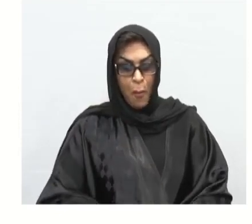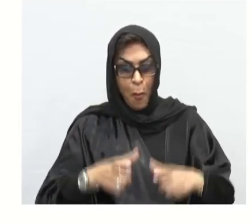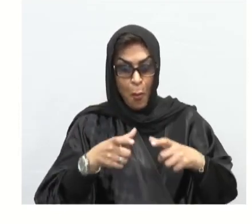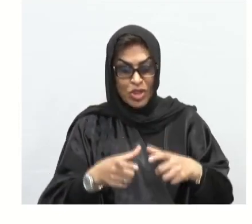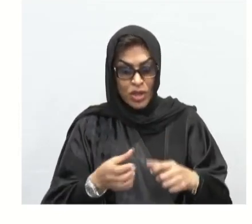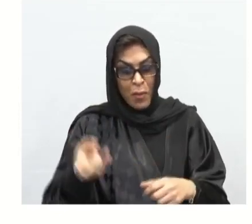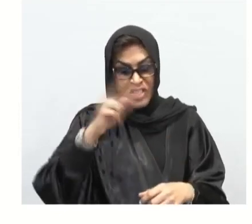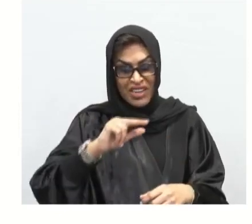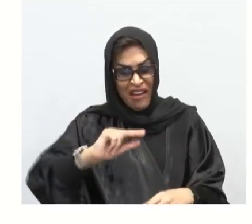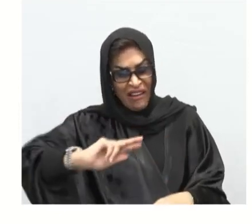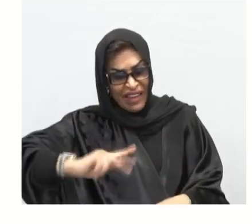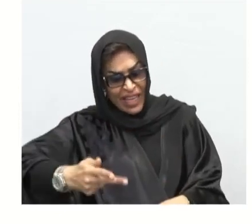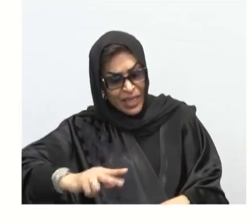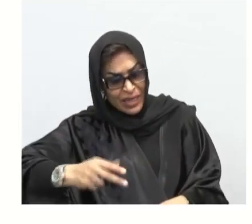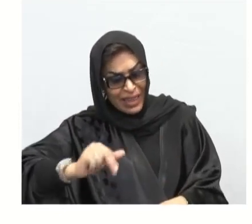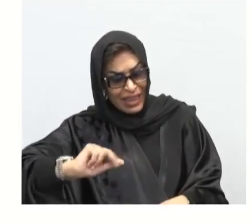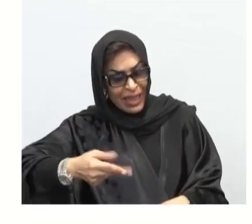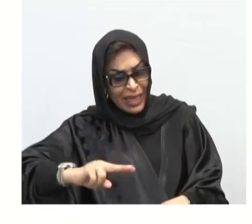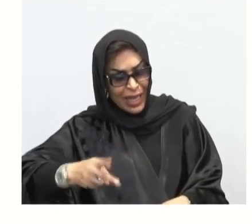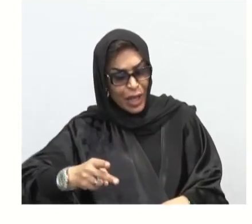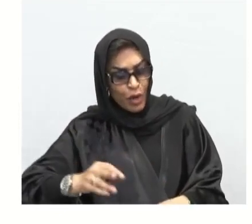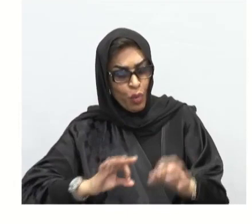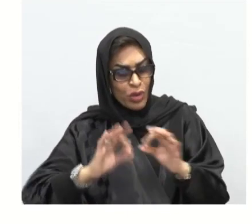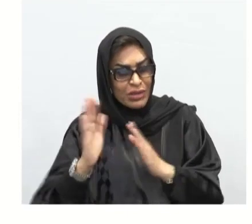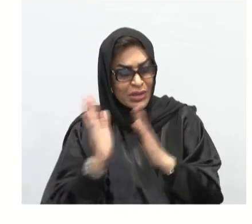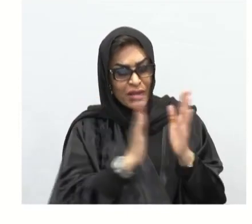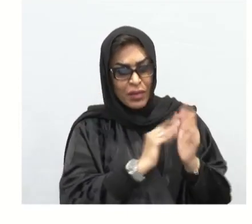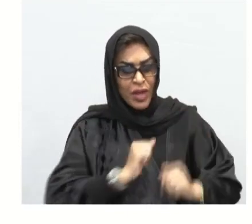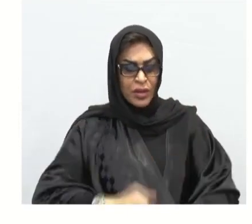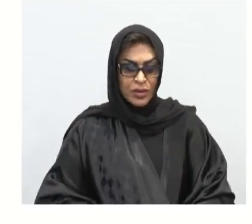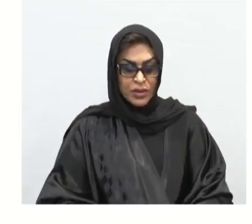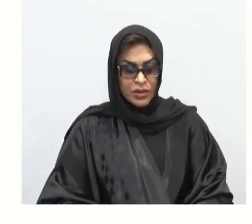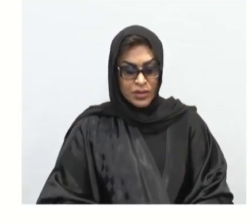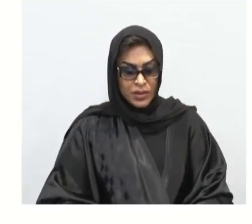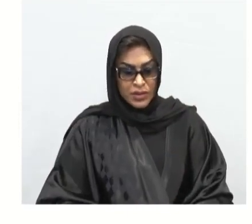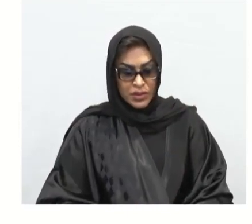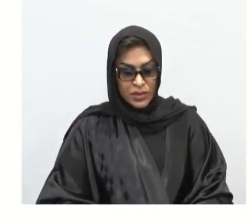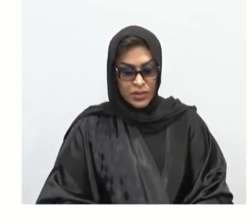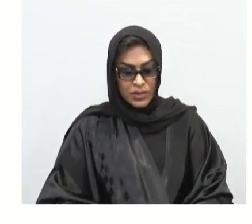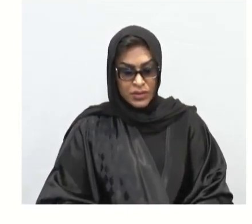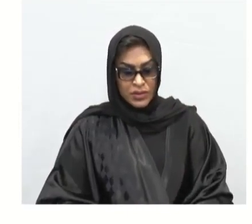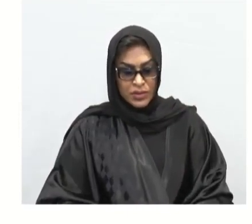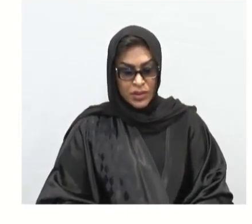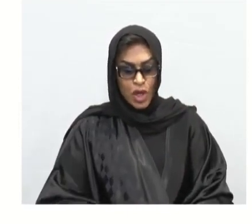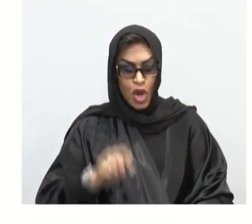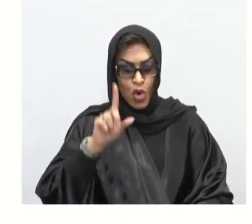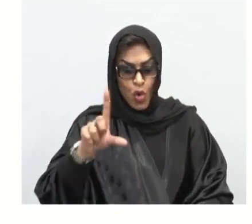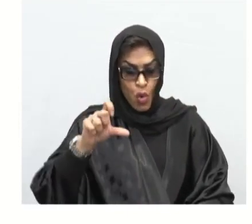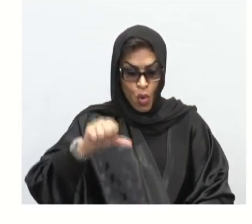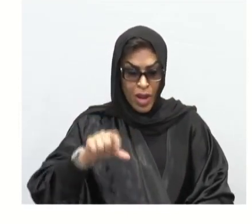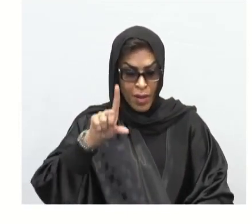نوع اخر من انواع المجرات وهي المجره غير المنتظمه واخيرا هي المجره